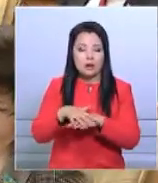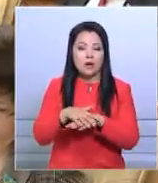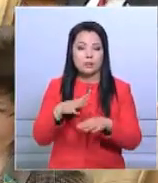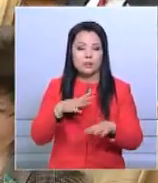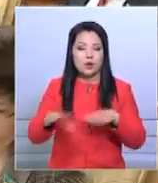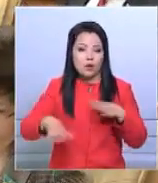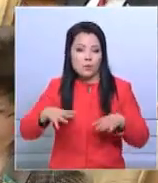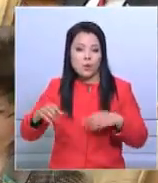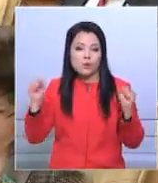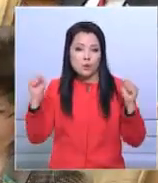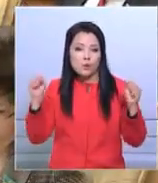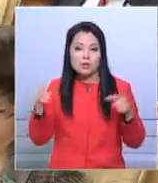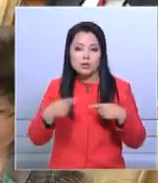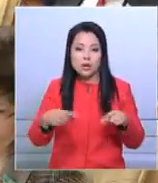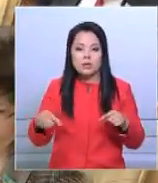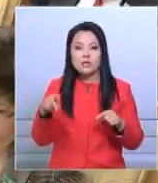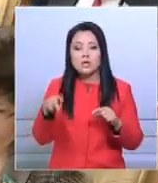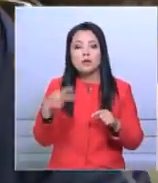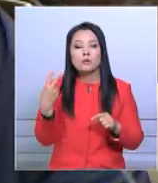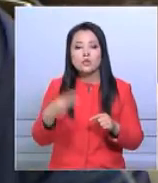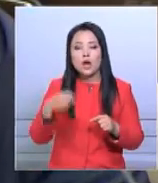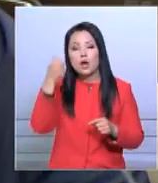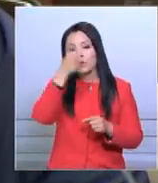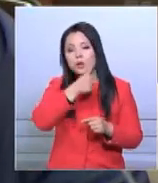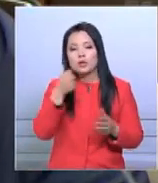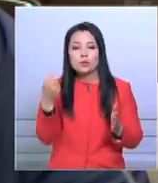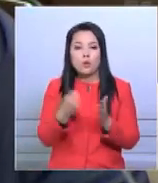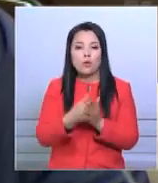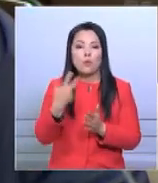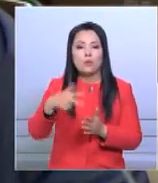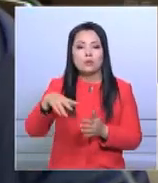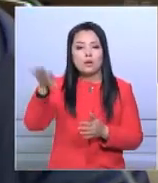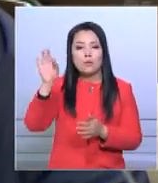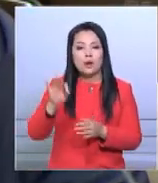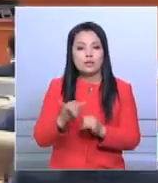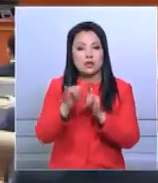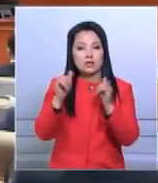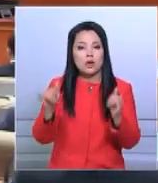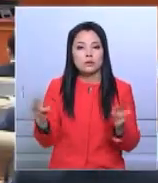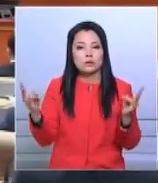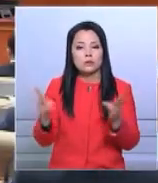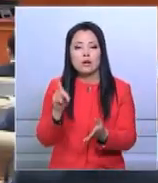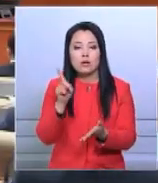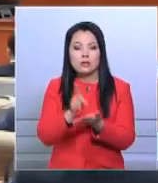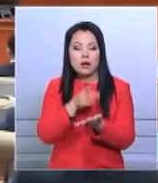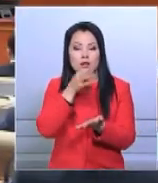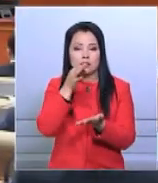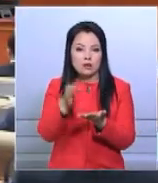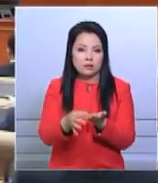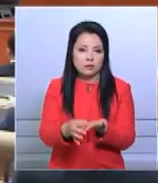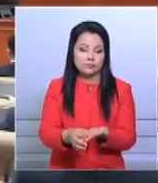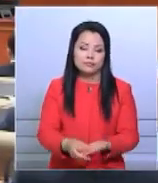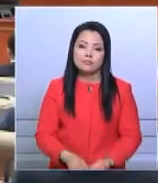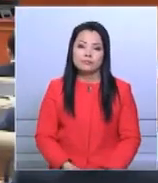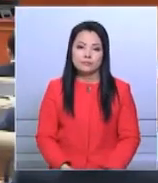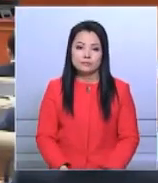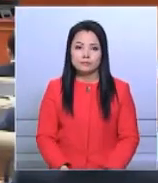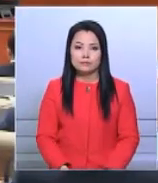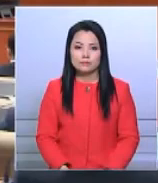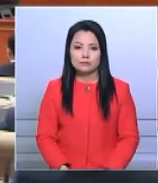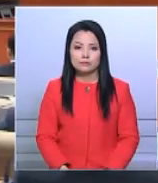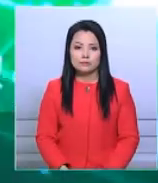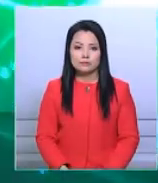көздегені бұл көрсеткішті 2020 жылға дейін 30%-ға жеткізу. Асқарбек Қазанғап, Жандос Битабаров, 24 кезет,